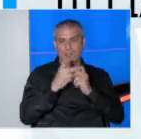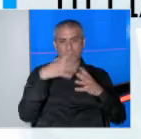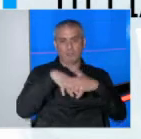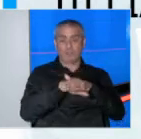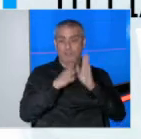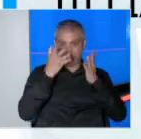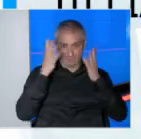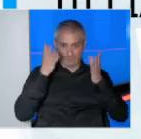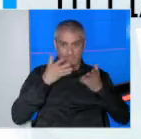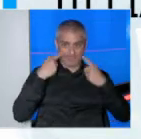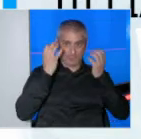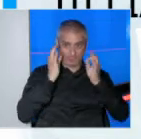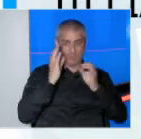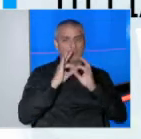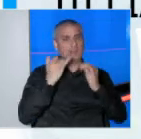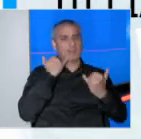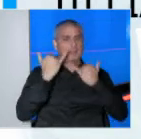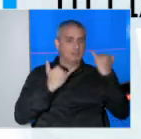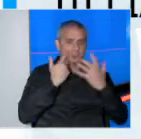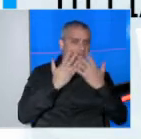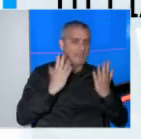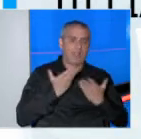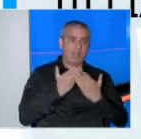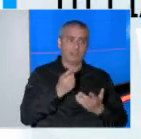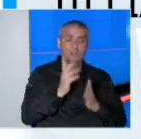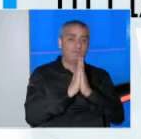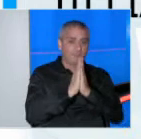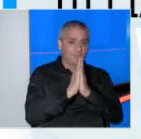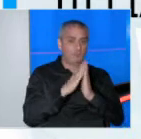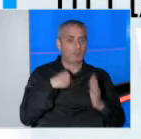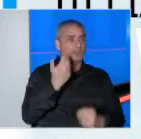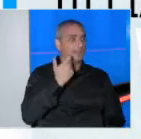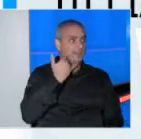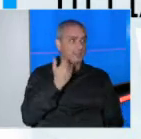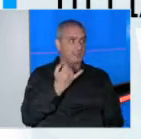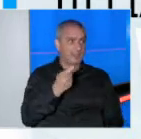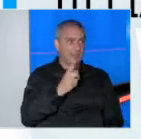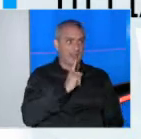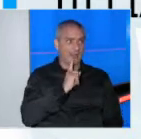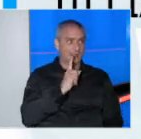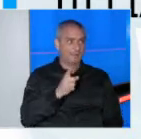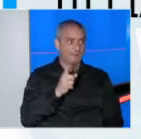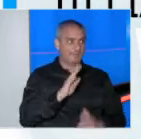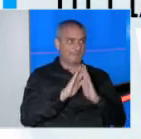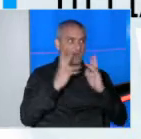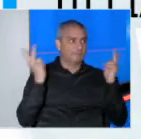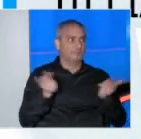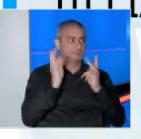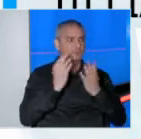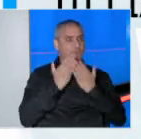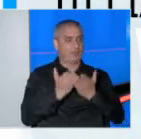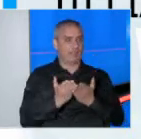בגן חינוך מיוחד. הוא התחיל להתקשר ולברר איך לסייע לה וביקש שיתן את הנייד שלו לאמא, והפך עולמות בכדי